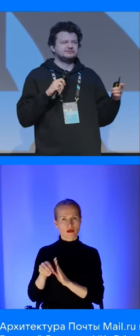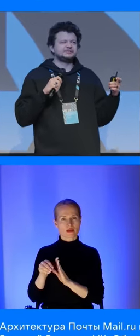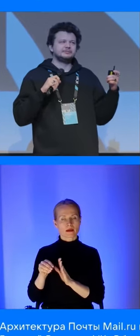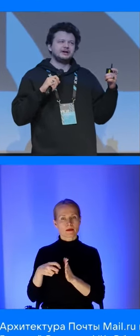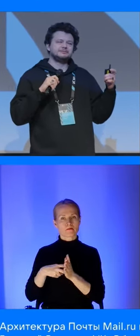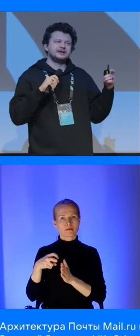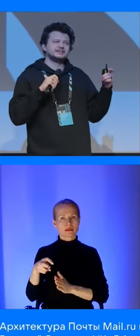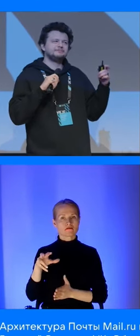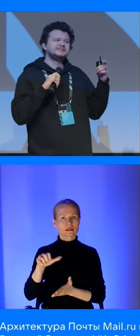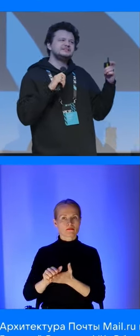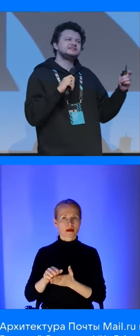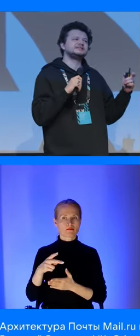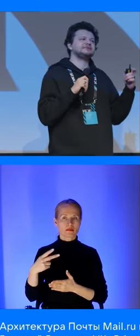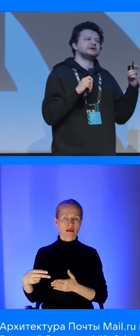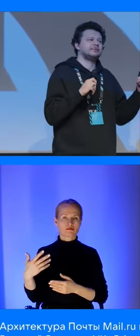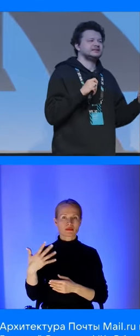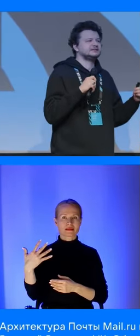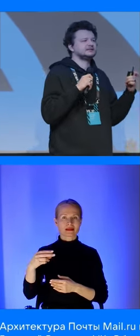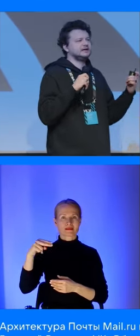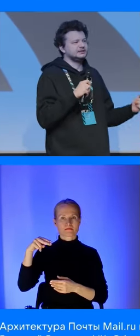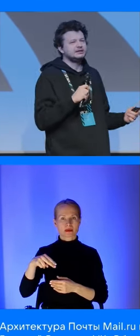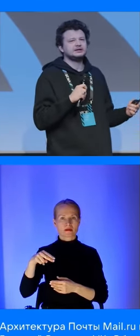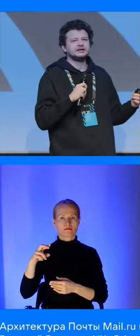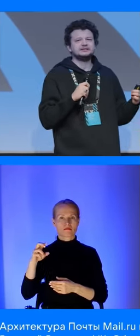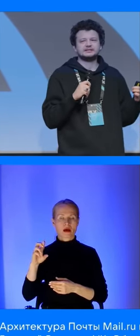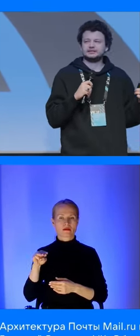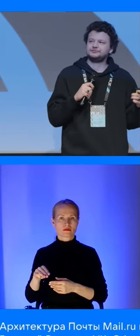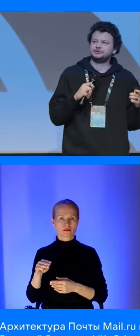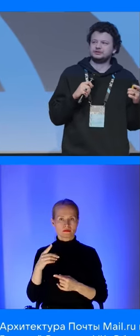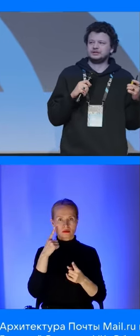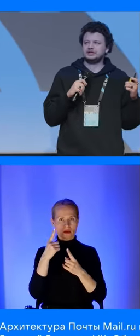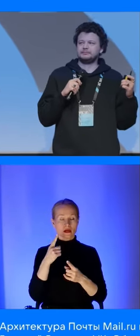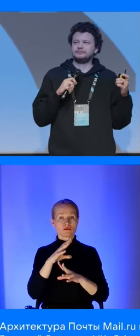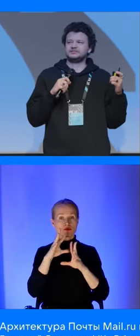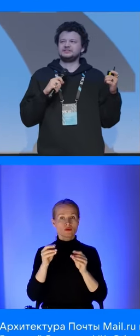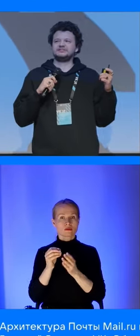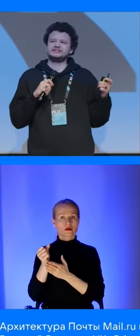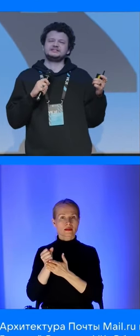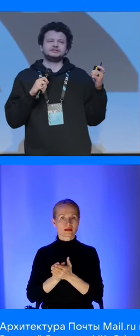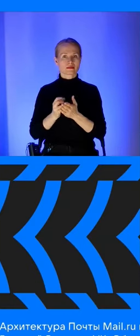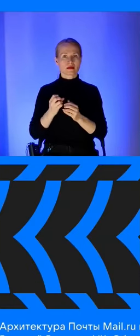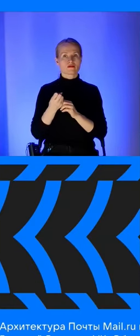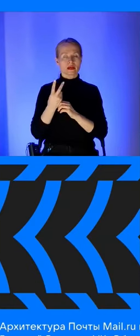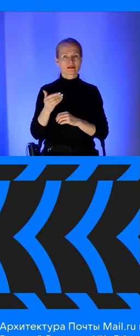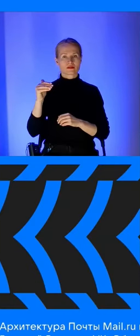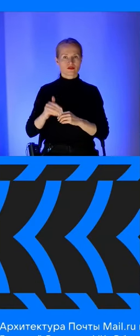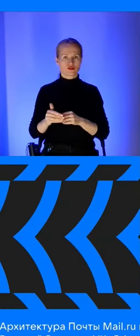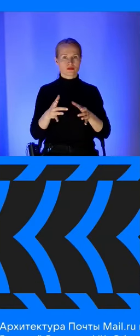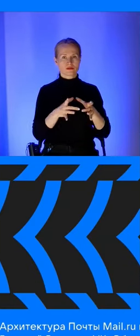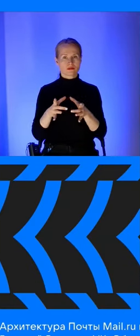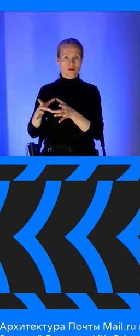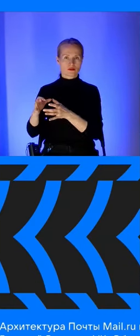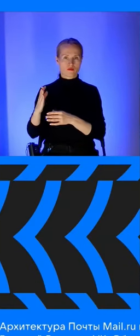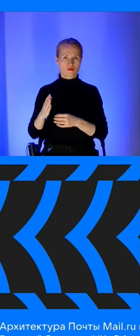вложение писем занимает порядка 50 петабайт данных. Хранится это все на почти 12 тысячах дисков.